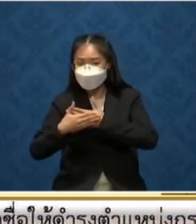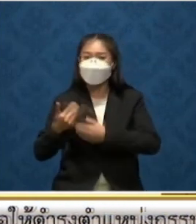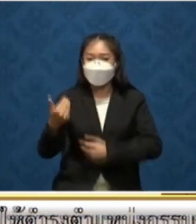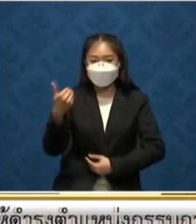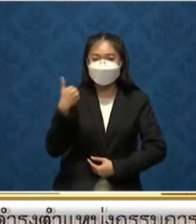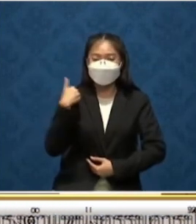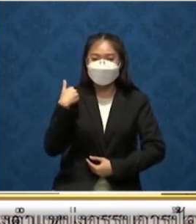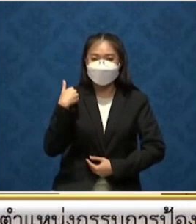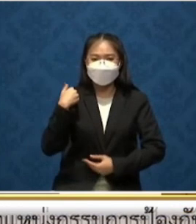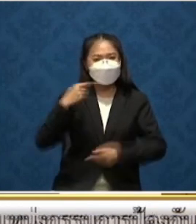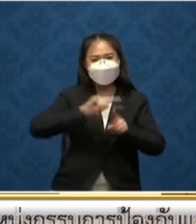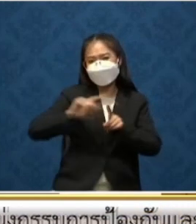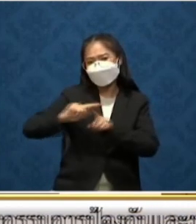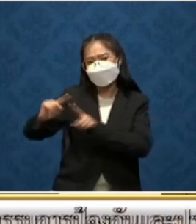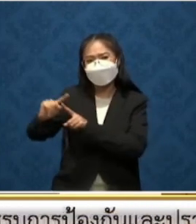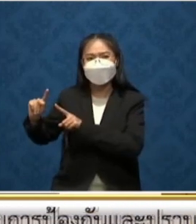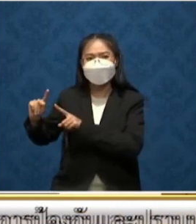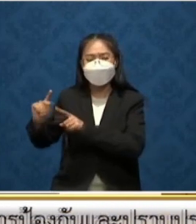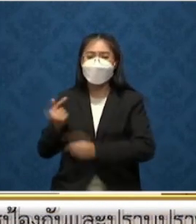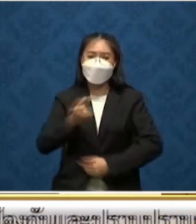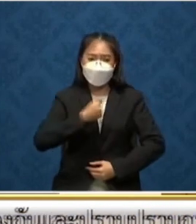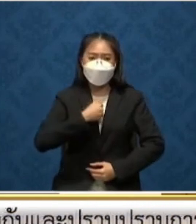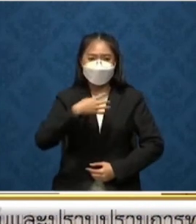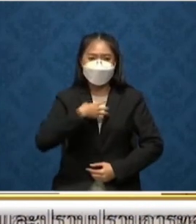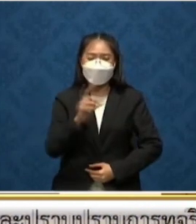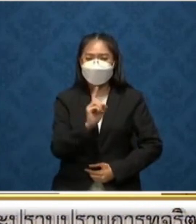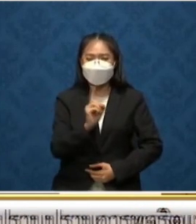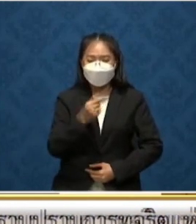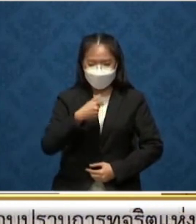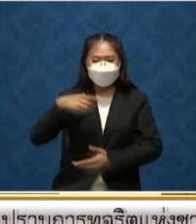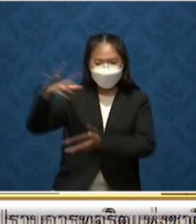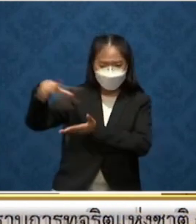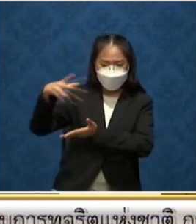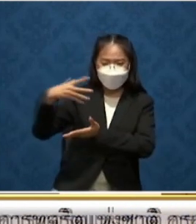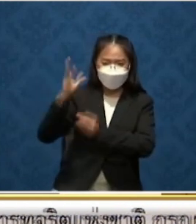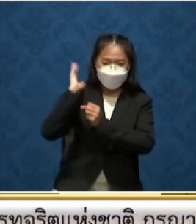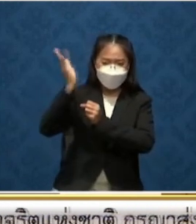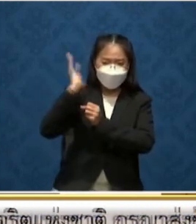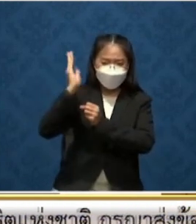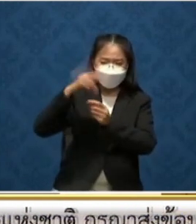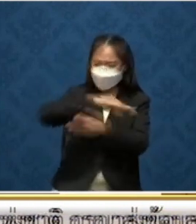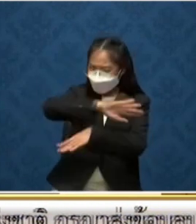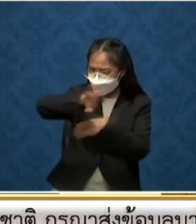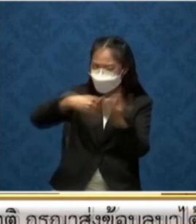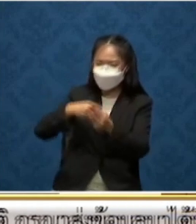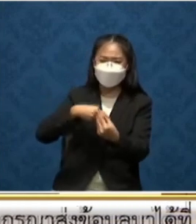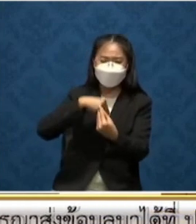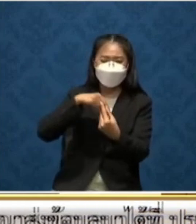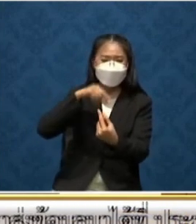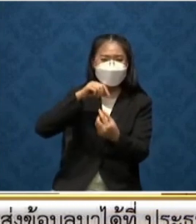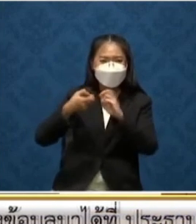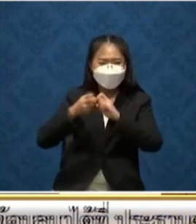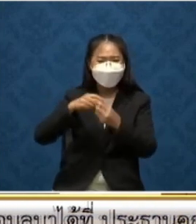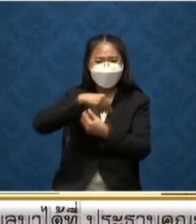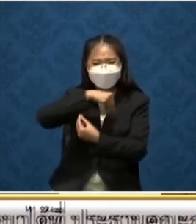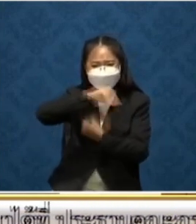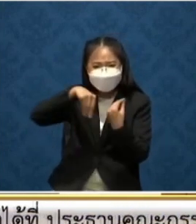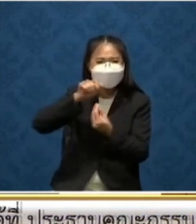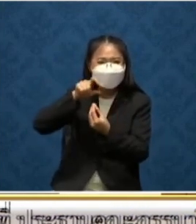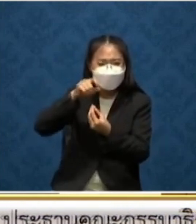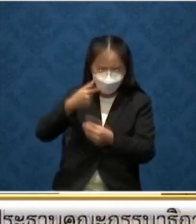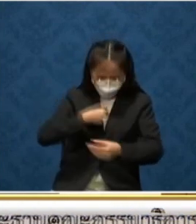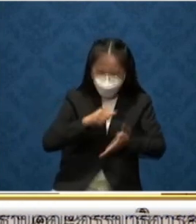ตำรวจเอกต่อศักดิ์สุขวิมลรองผู้บัญชาการตำรวจแห่งชาติทันทีและสั่งให้นำข้อมูลที่ได้มาขยายผล